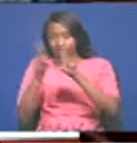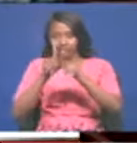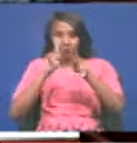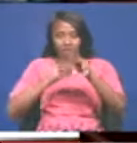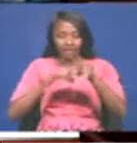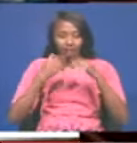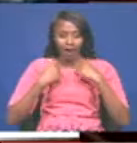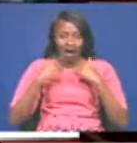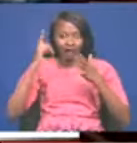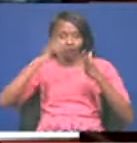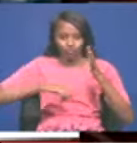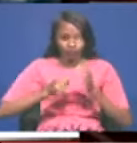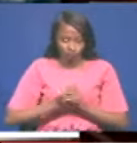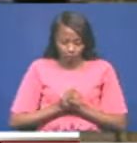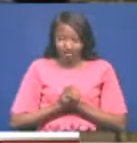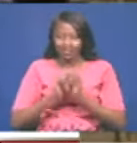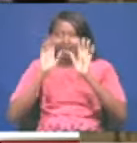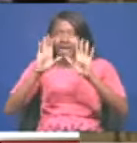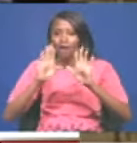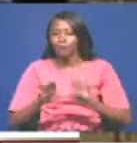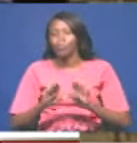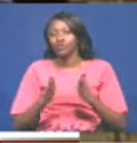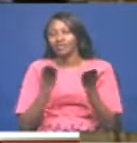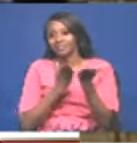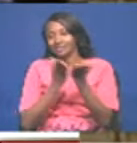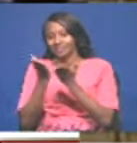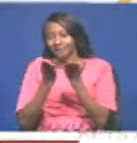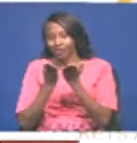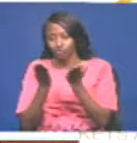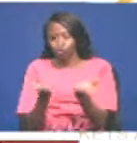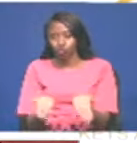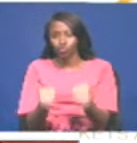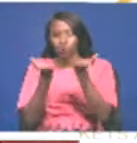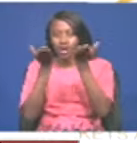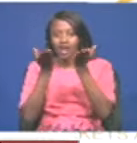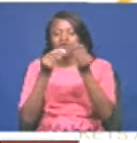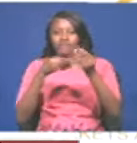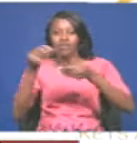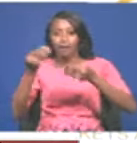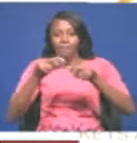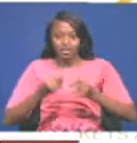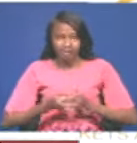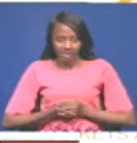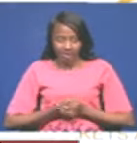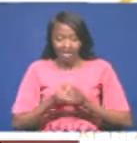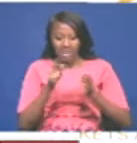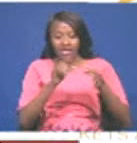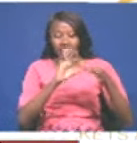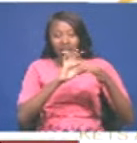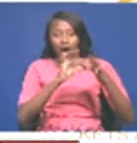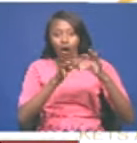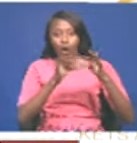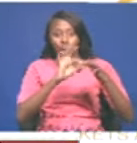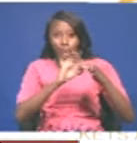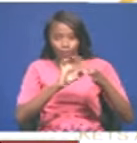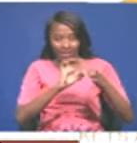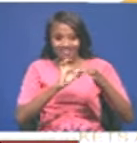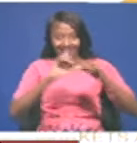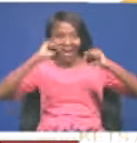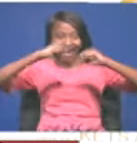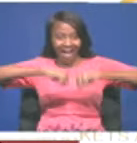upatikanaji wa huduma mwafaka zinazonuiwa kukuza biashara zao. This cooperation agreement between Capital Markets